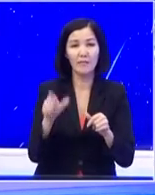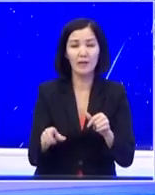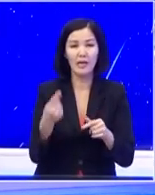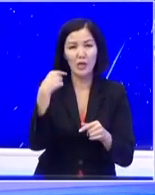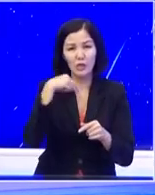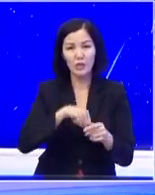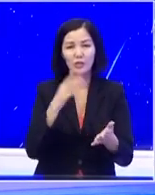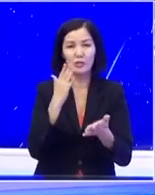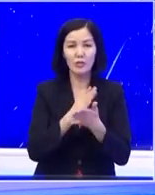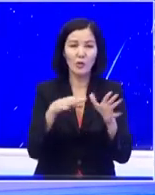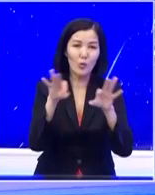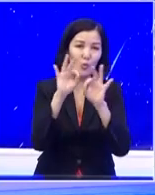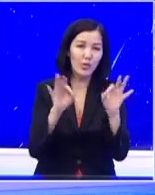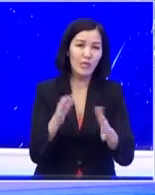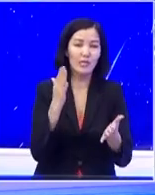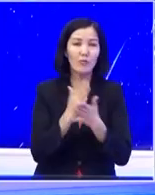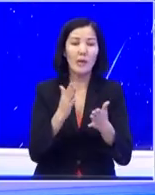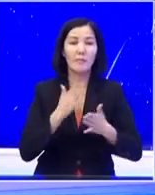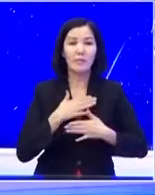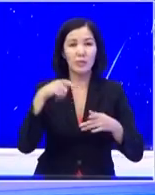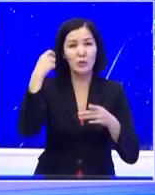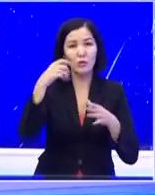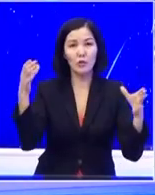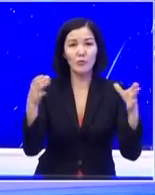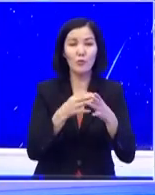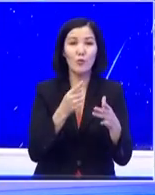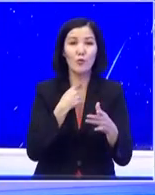жатқан өнерде болады. Біздің түсірілім тобы бұлбұл